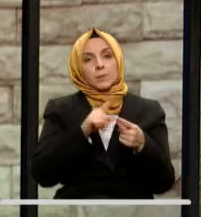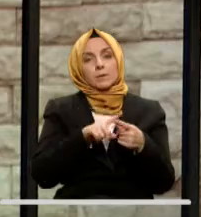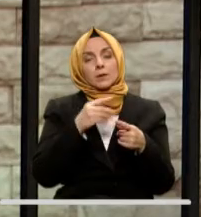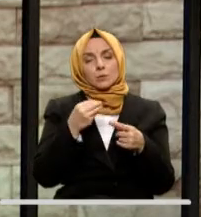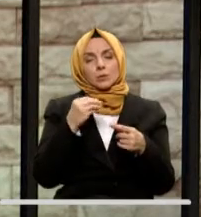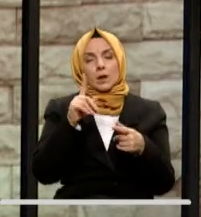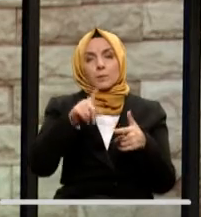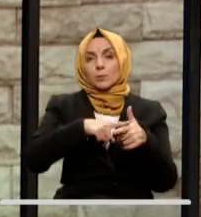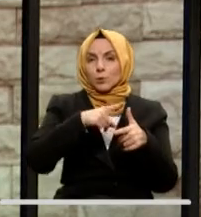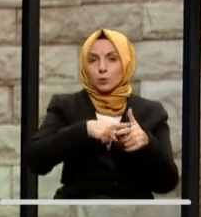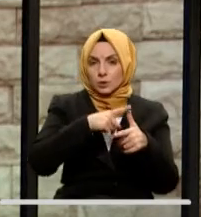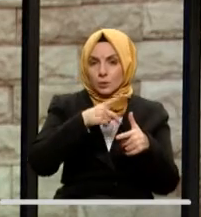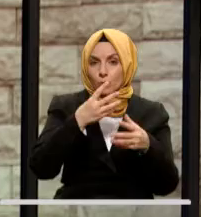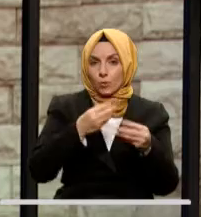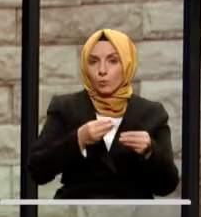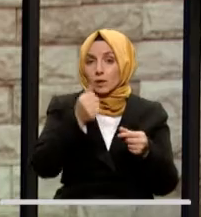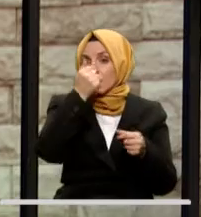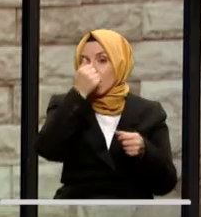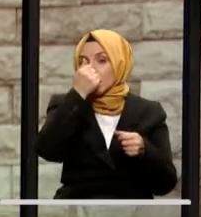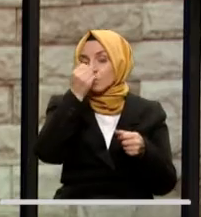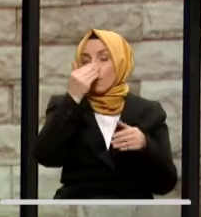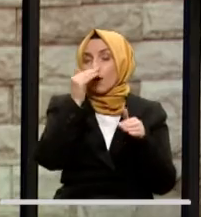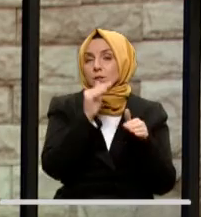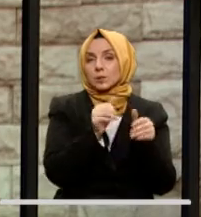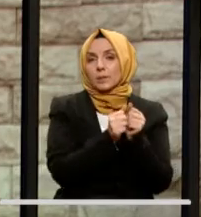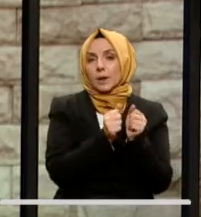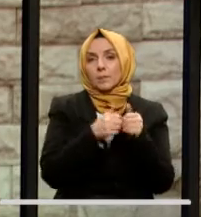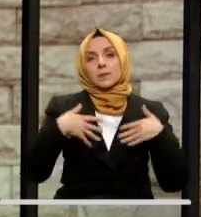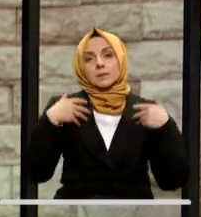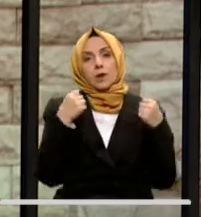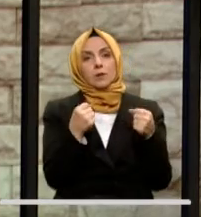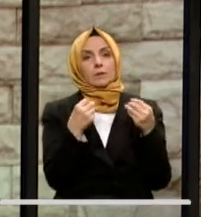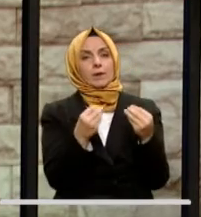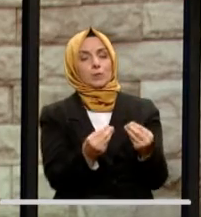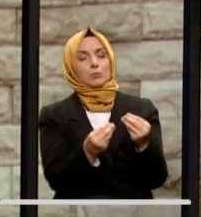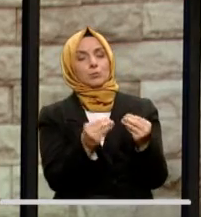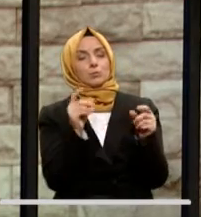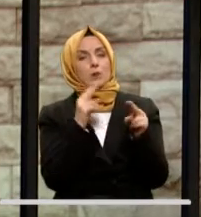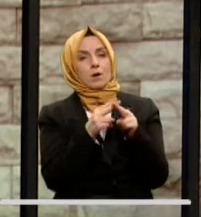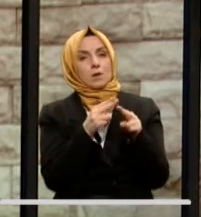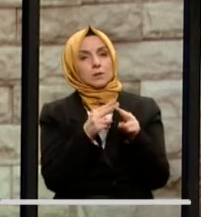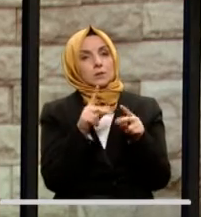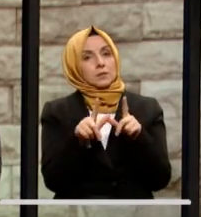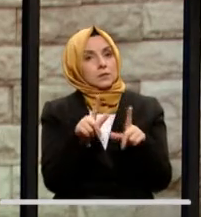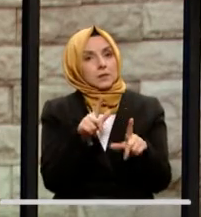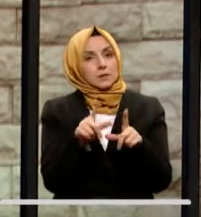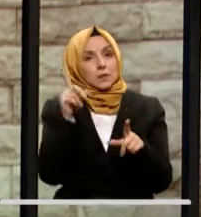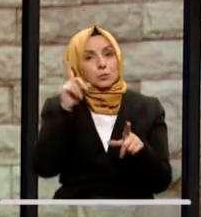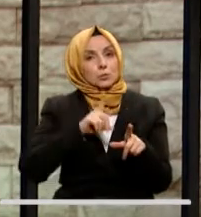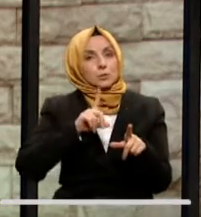projemiz kan bağışı ile birlikte sağlık veriyoruz acil ihtiyaçlar yüzde